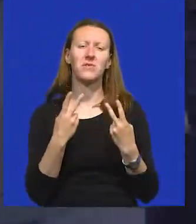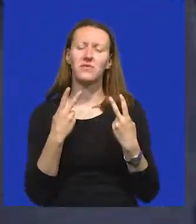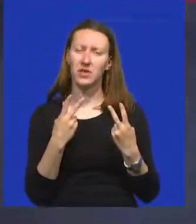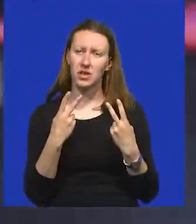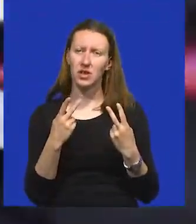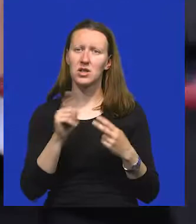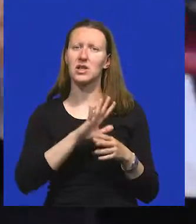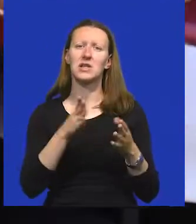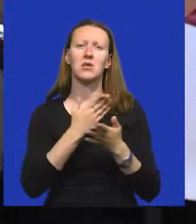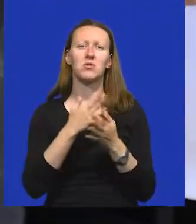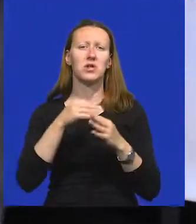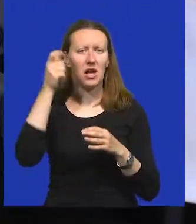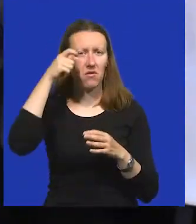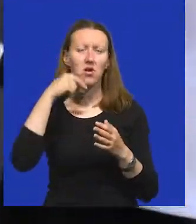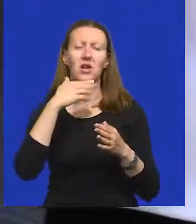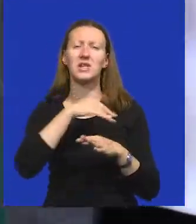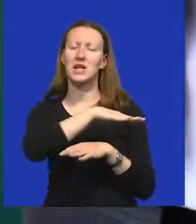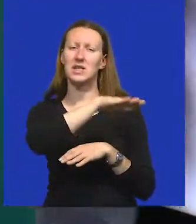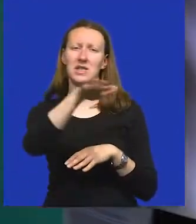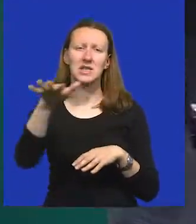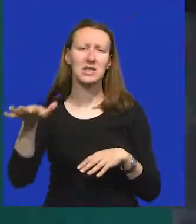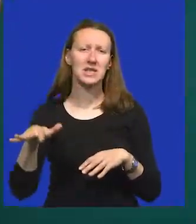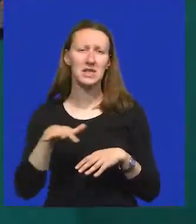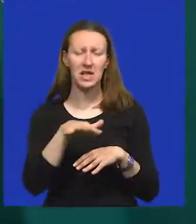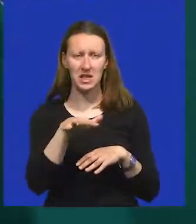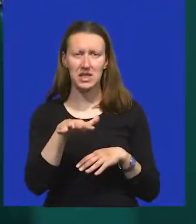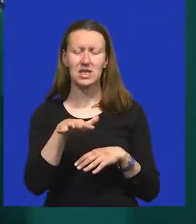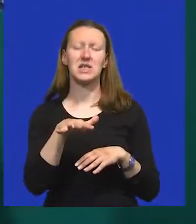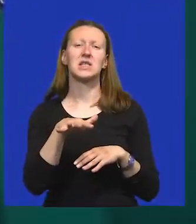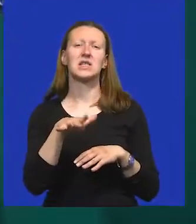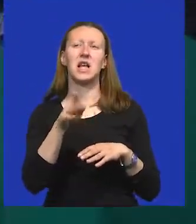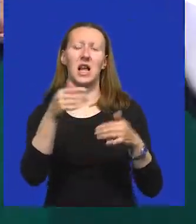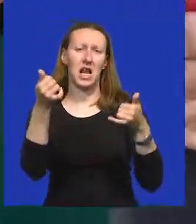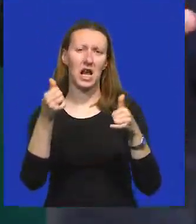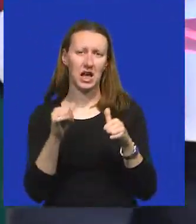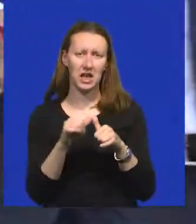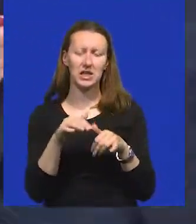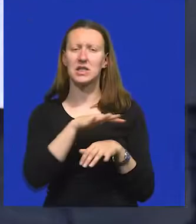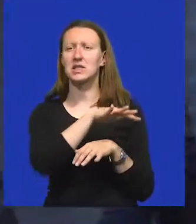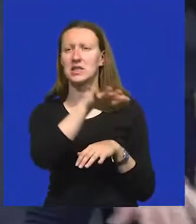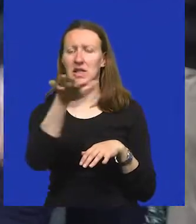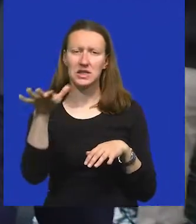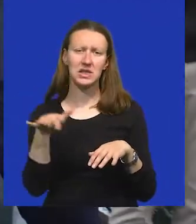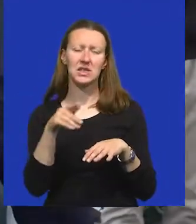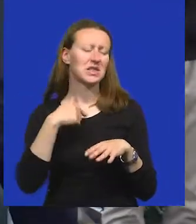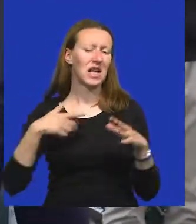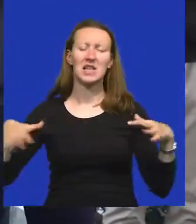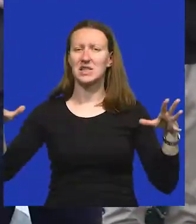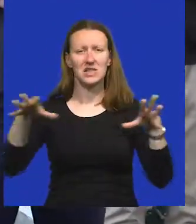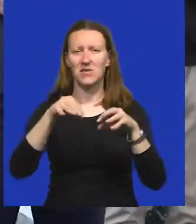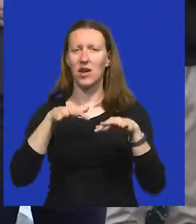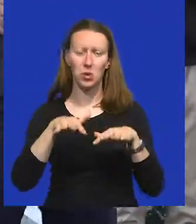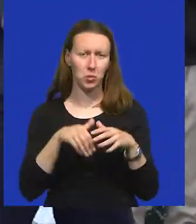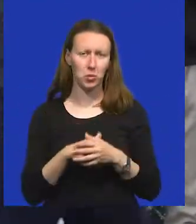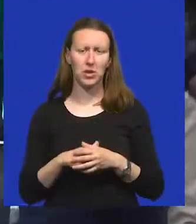molto importante, non solo per Dignano ma per tutta la regione, per tutti quanti,